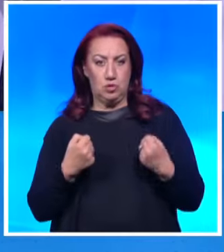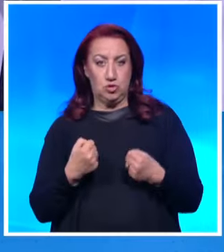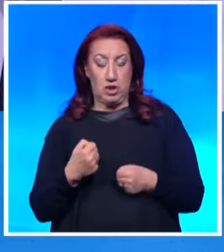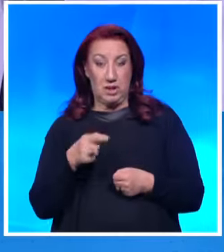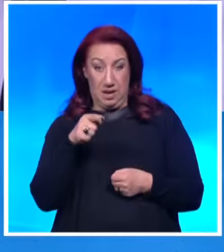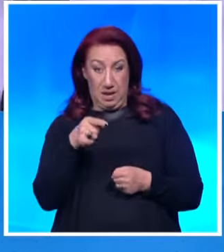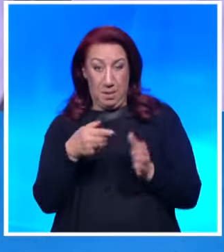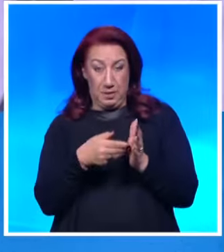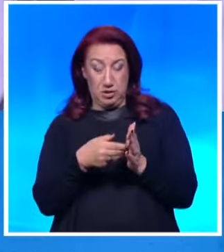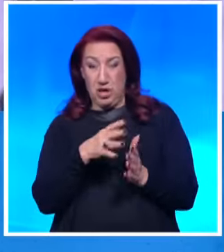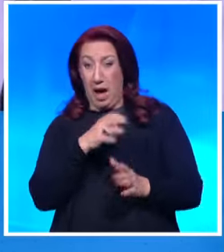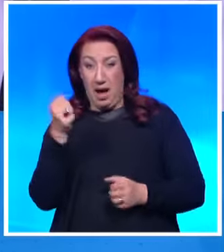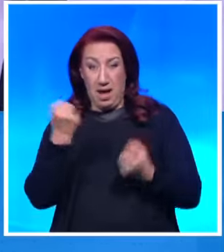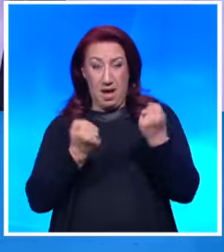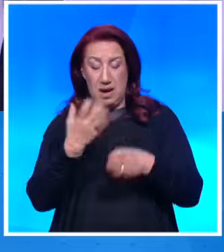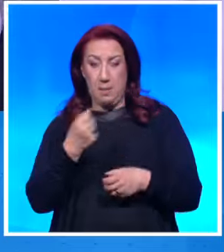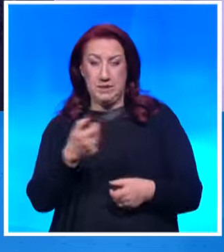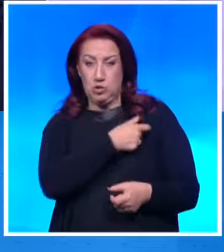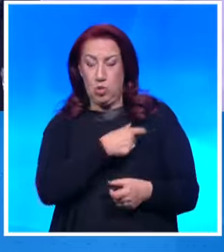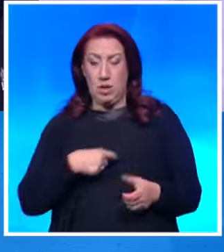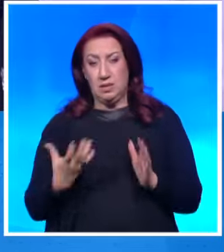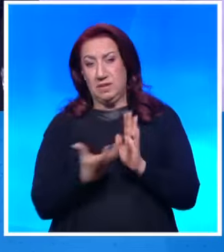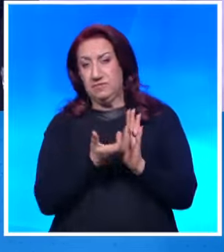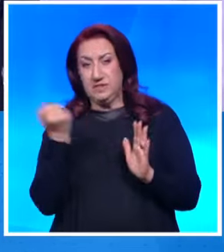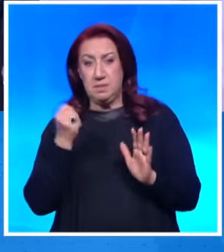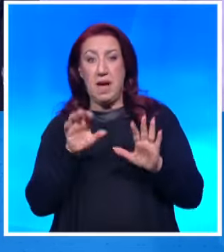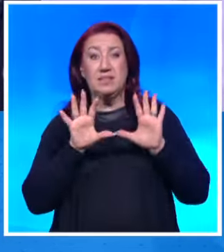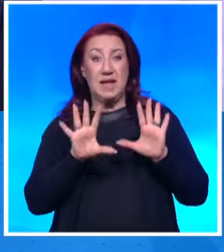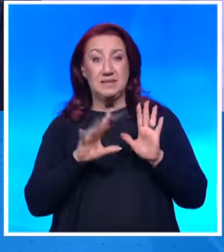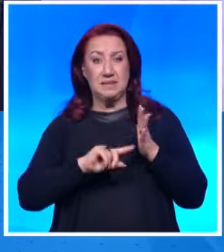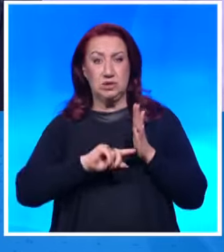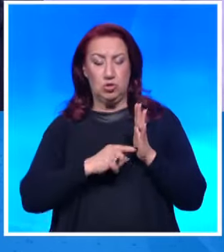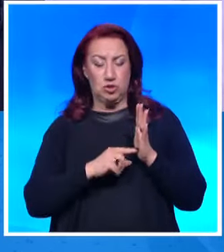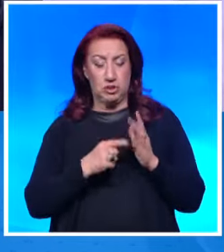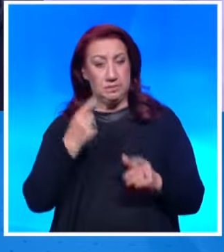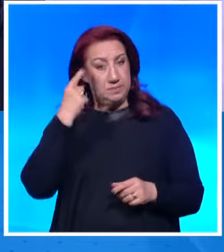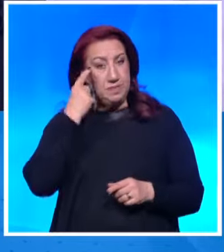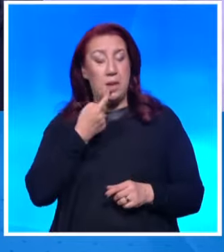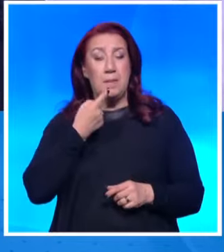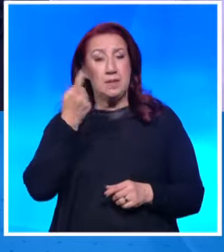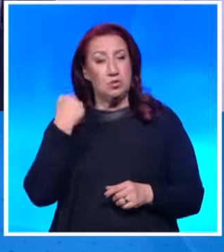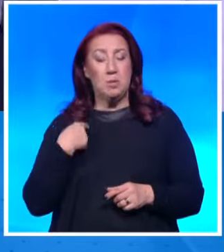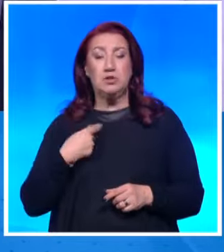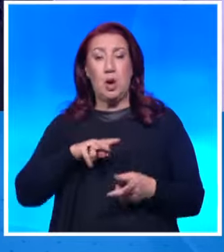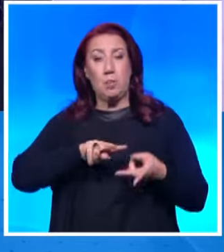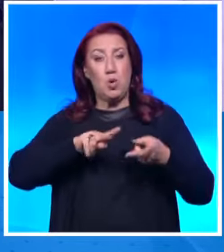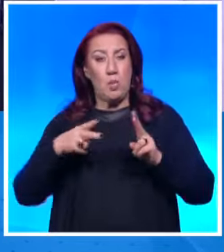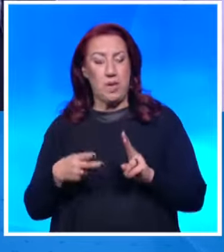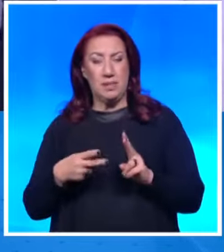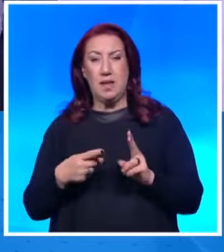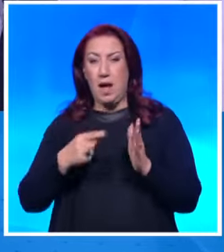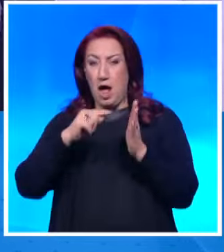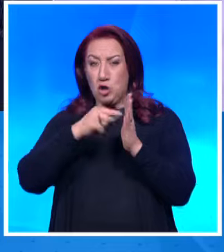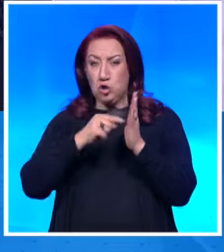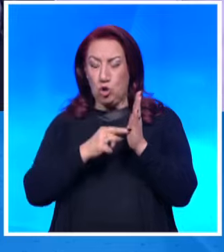10 контролни точки. Знаете също така, че миналата година направихме промени в наредбата за контролните точки, с което значително